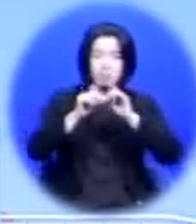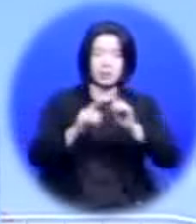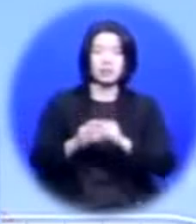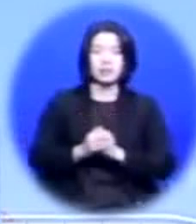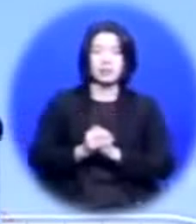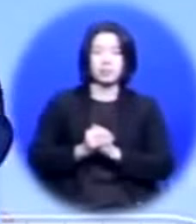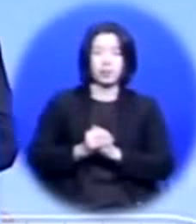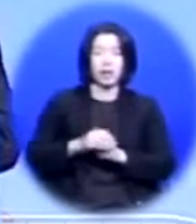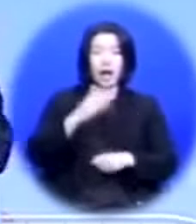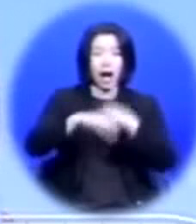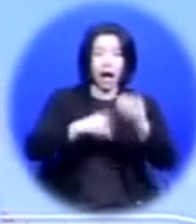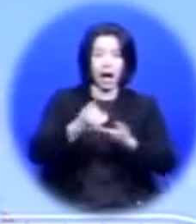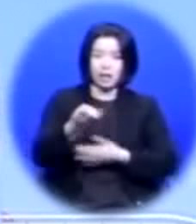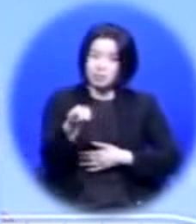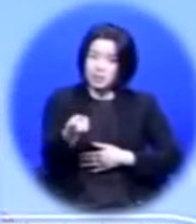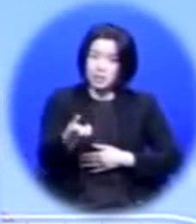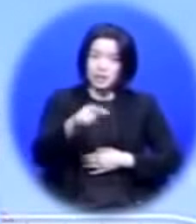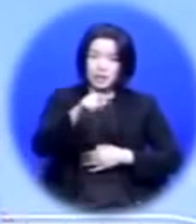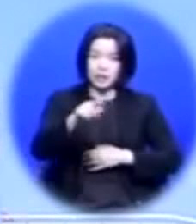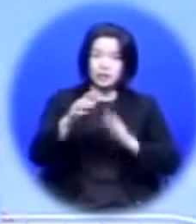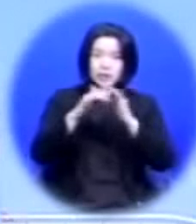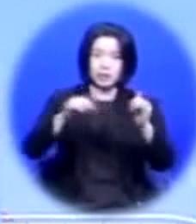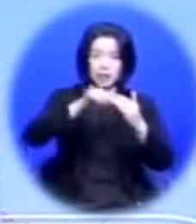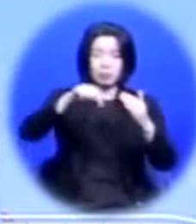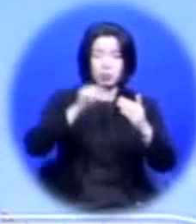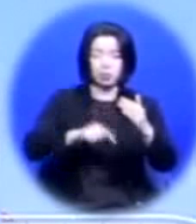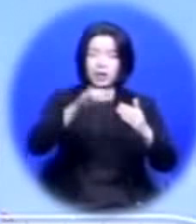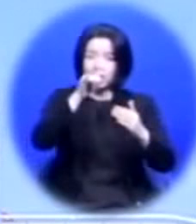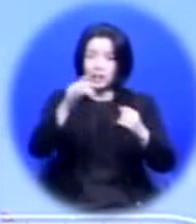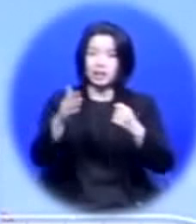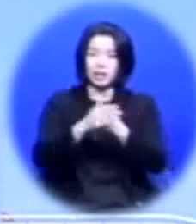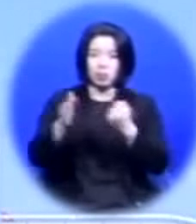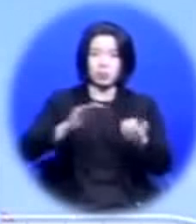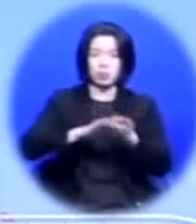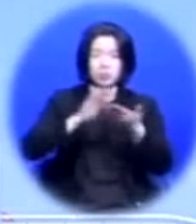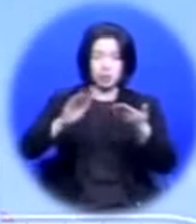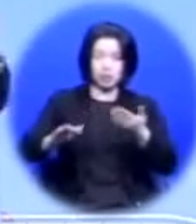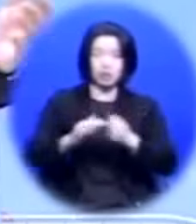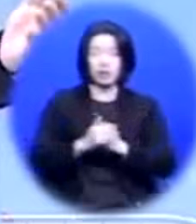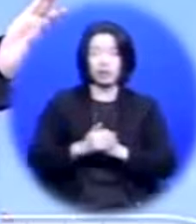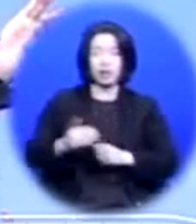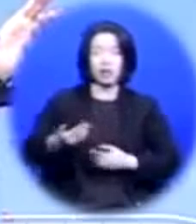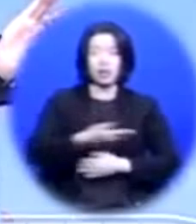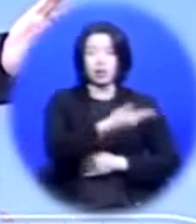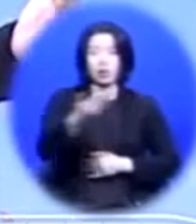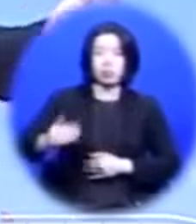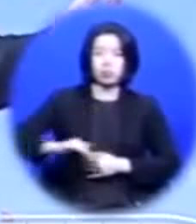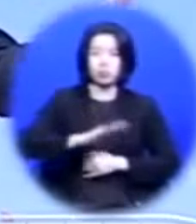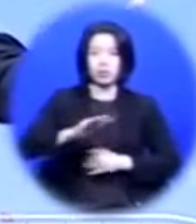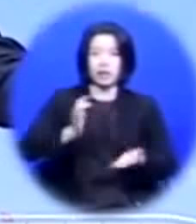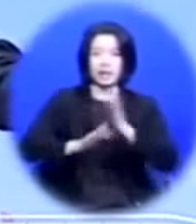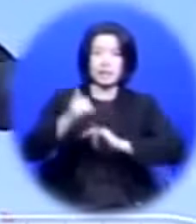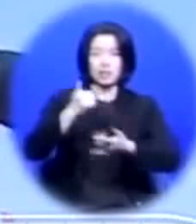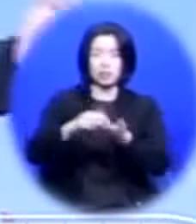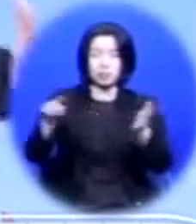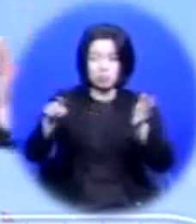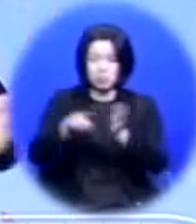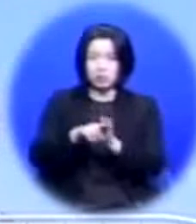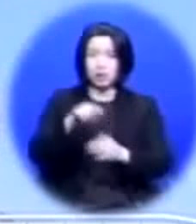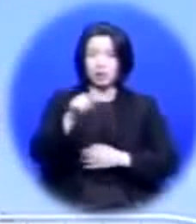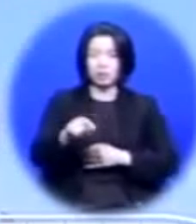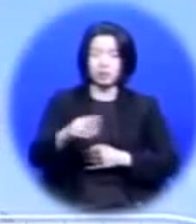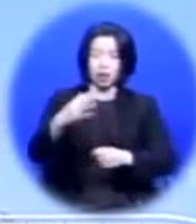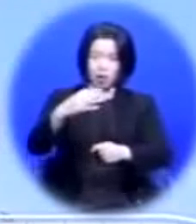보실까요 하나님의 씨가 그 사람 속에 있기 때문입니다 여러분 우리가 예수를 믿었다는 것은